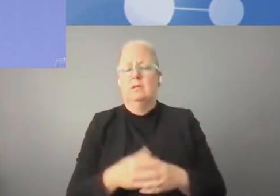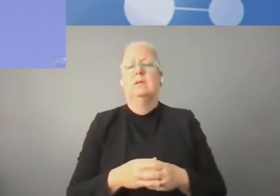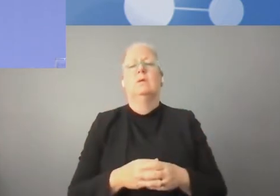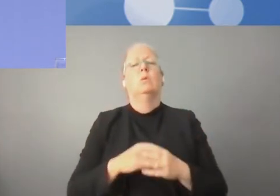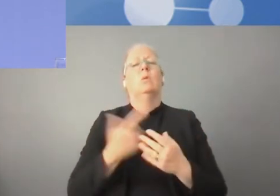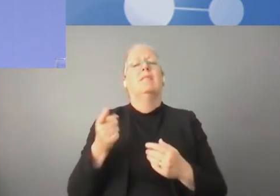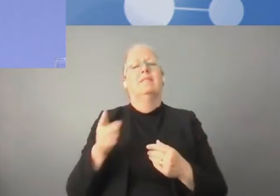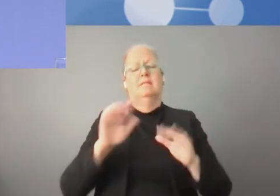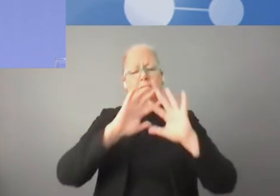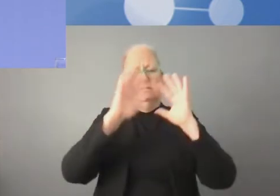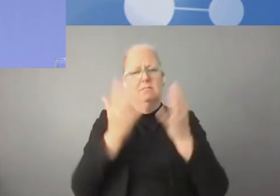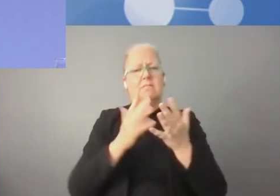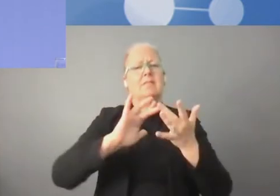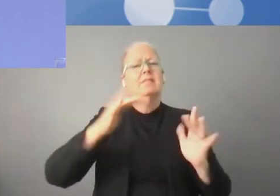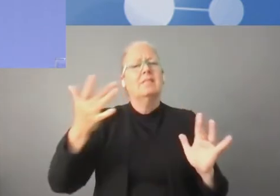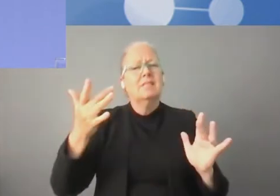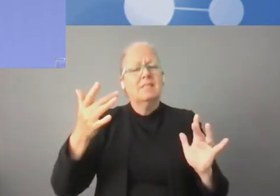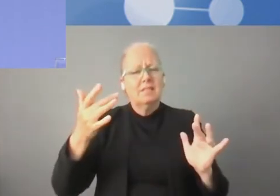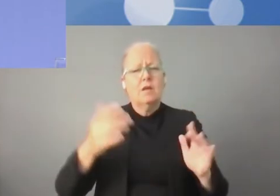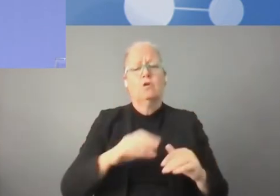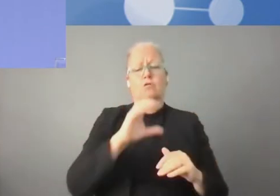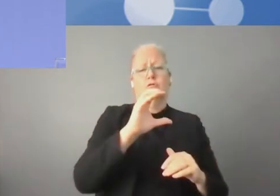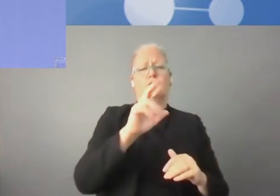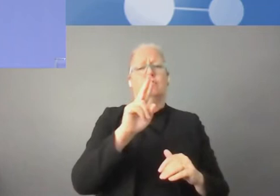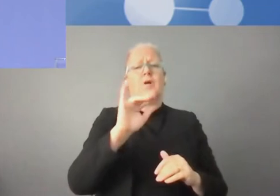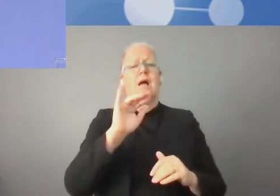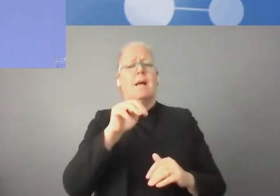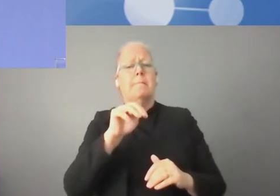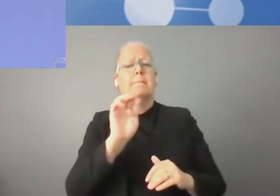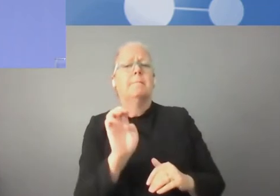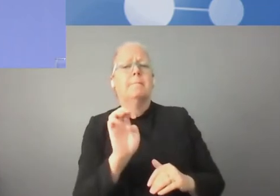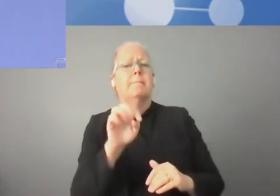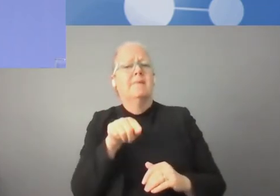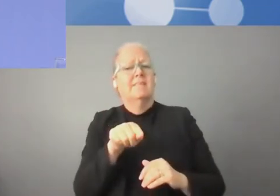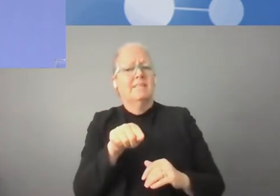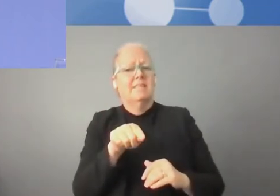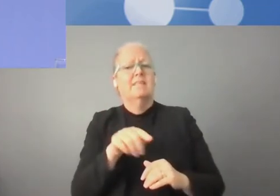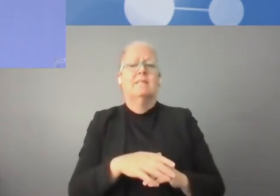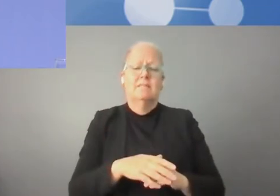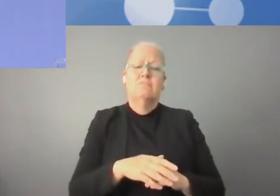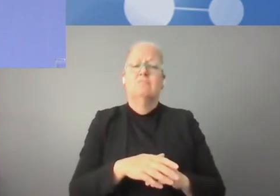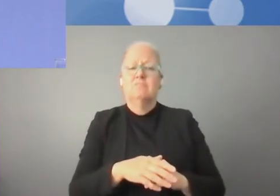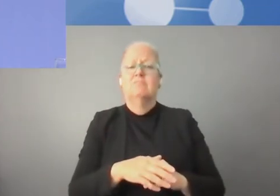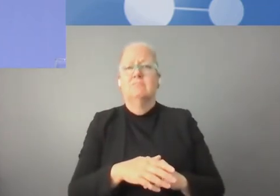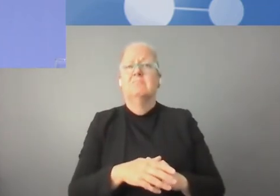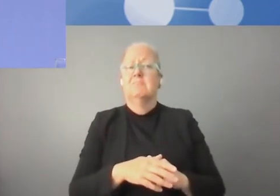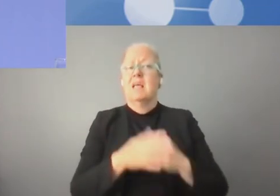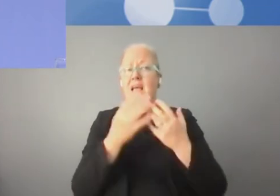就是犯罪。有一些国家他们就把这样的行为变成他们的政